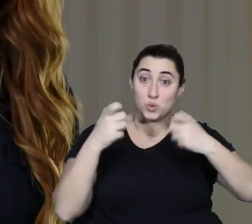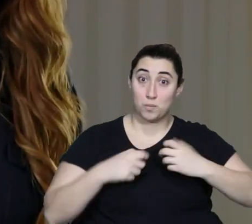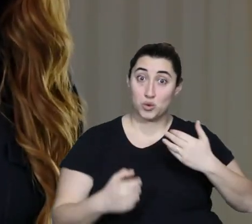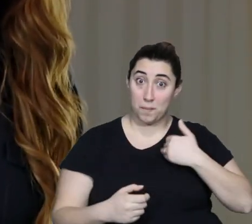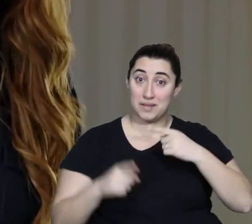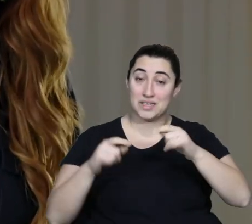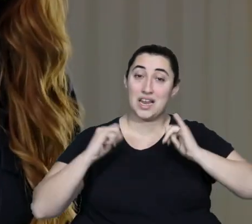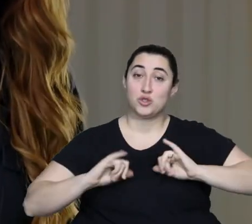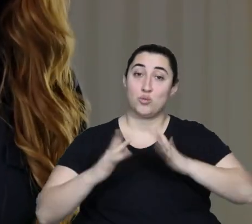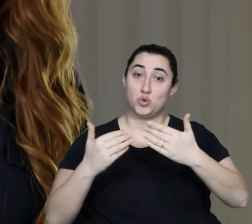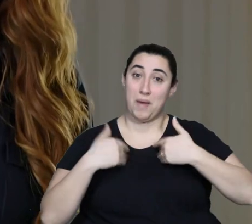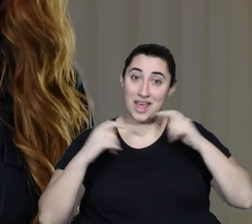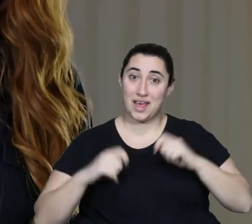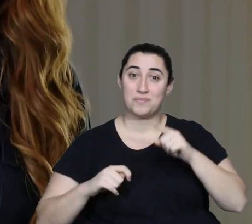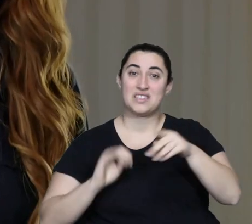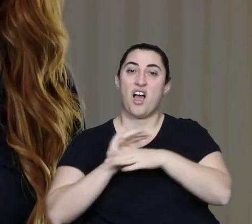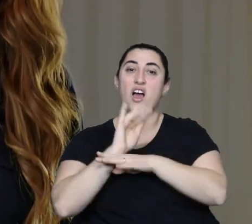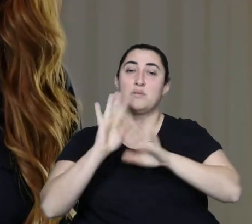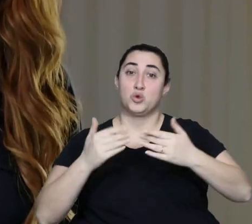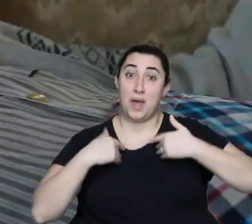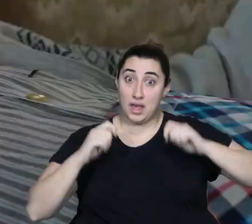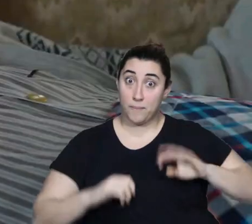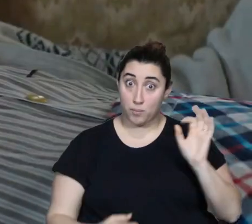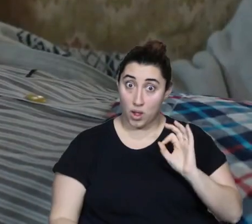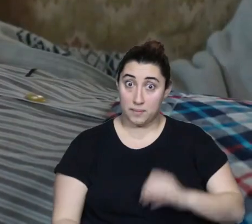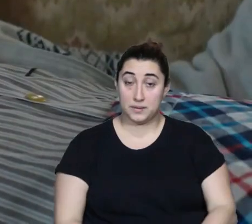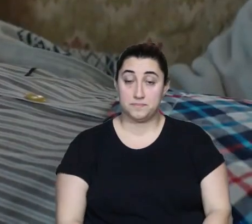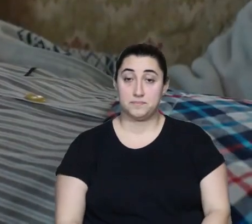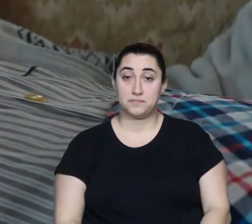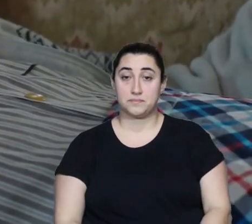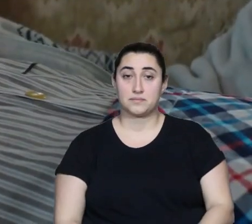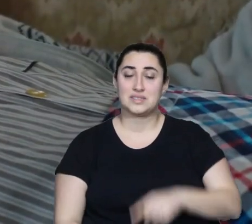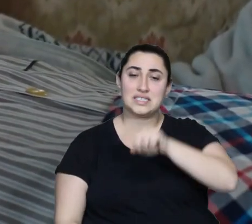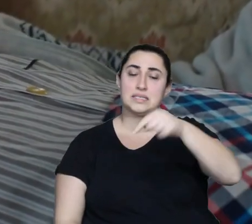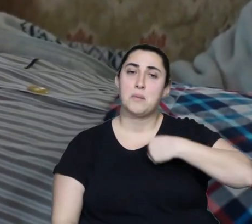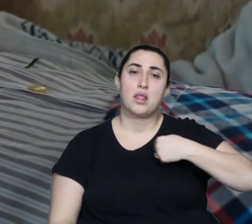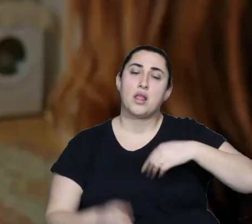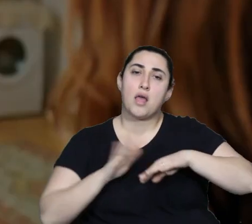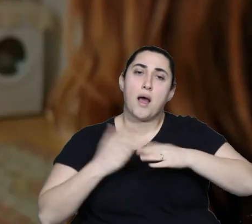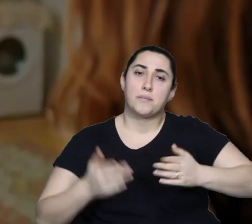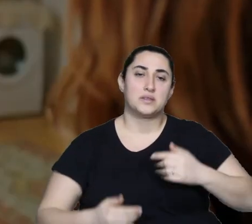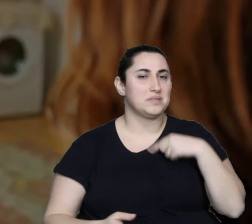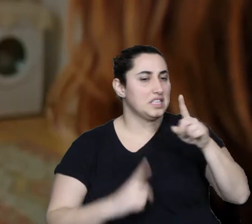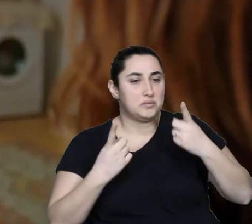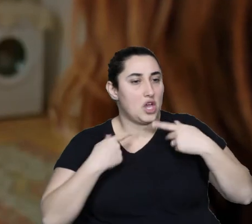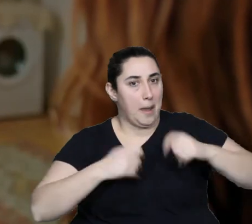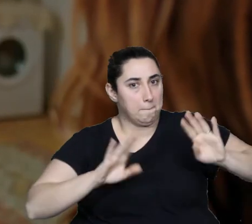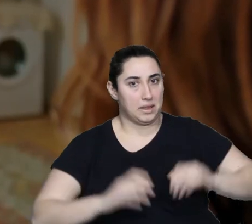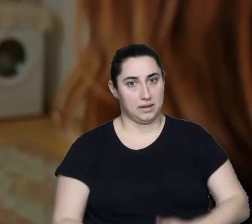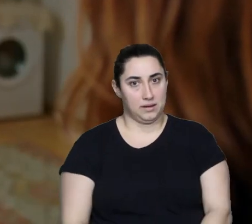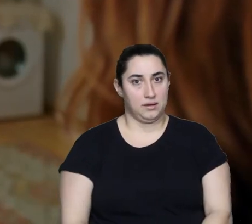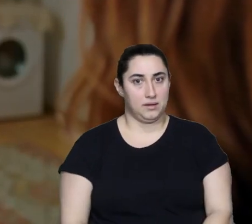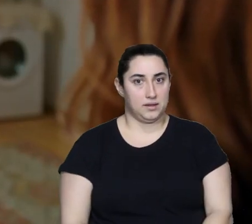ettim, huzurunuzu ben bozdum, hayatınızı ben alt üst ettim ha? Peki sizin bana yaptıklarınız? Biz sana hiçbir şey